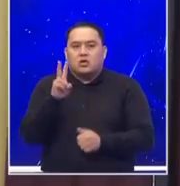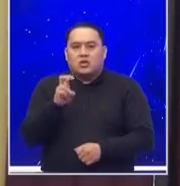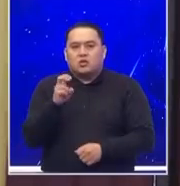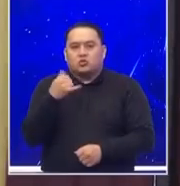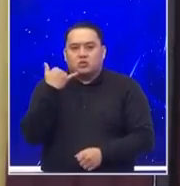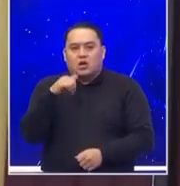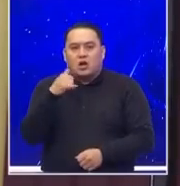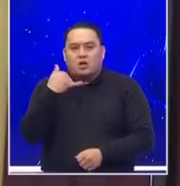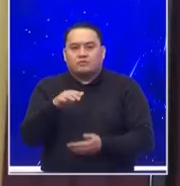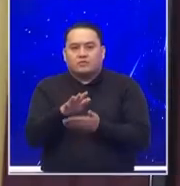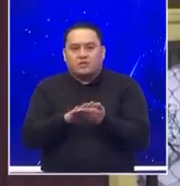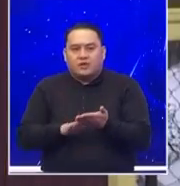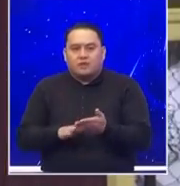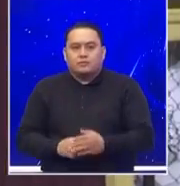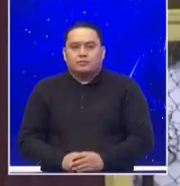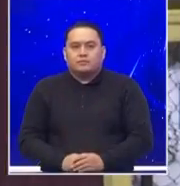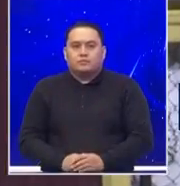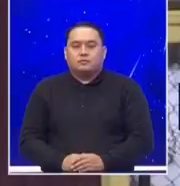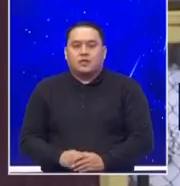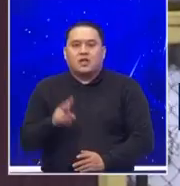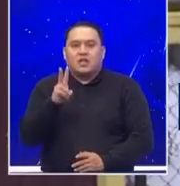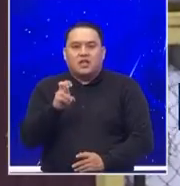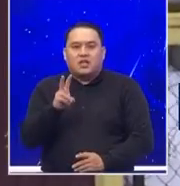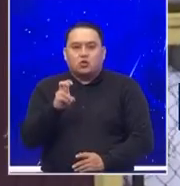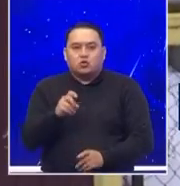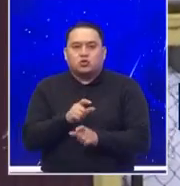200-ден астам арыз түседі екен. Күніне 200-ден астам